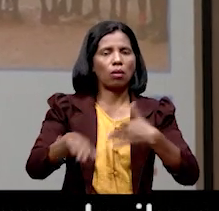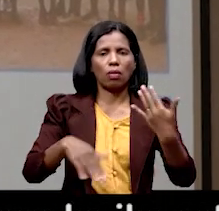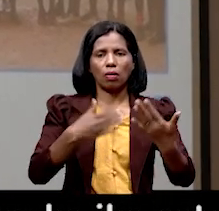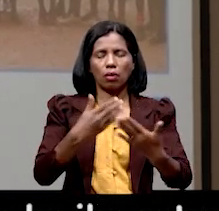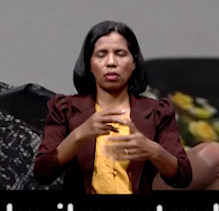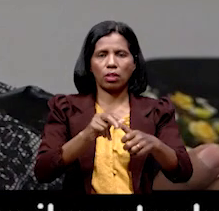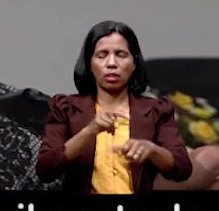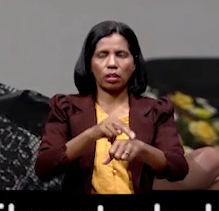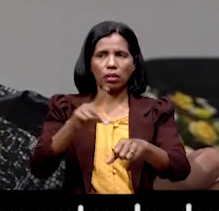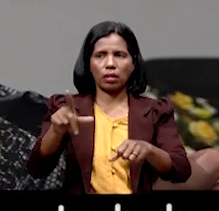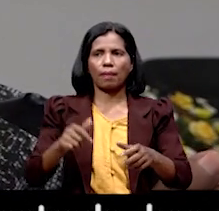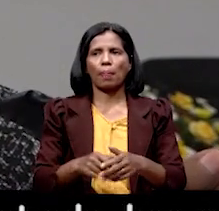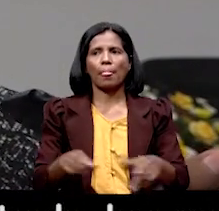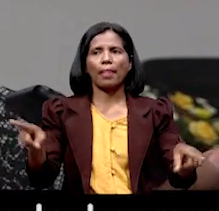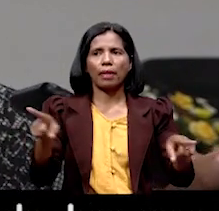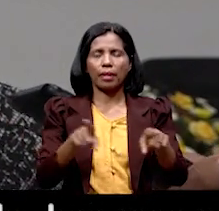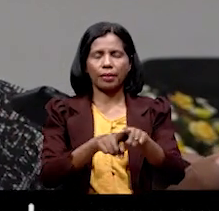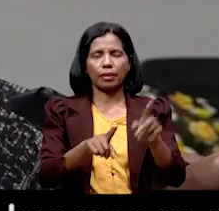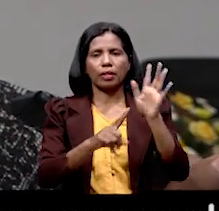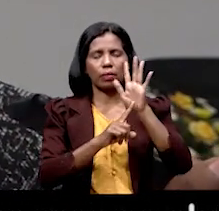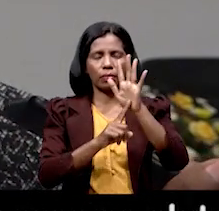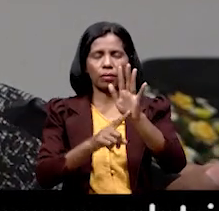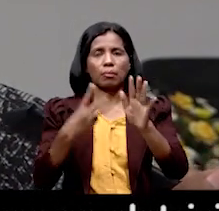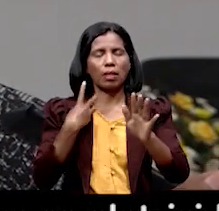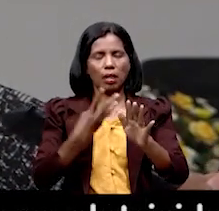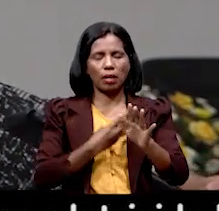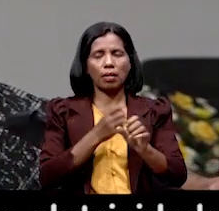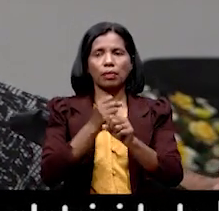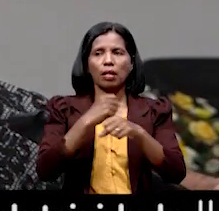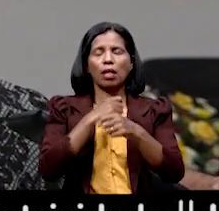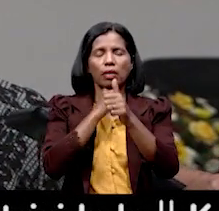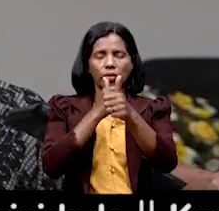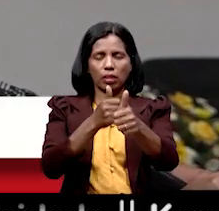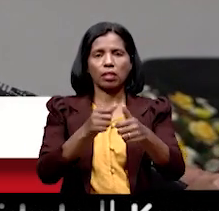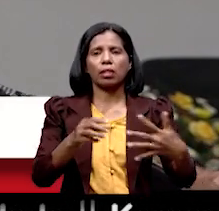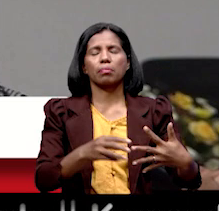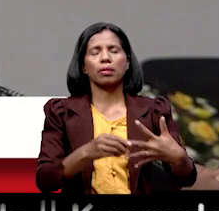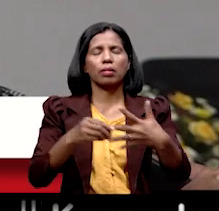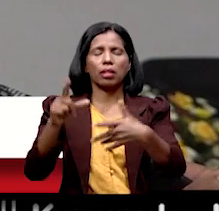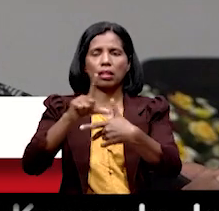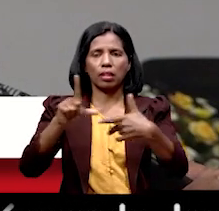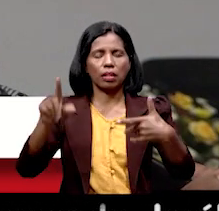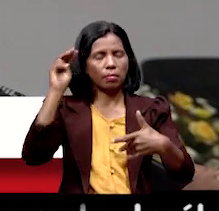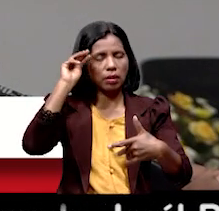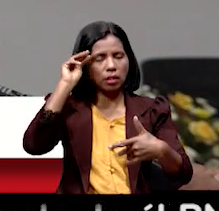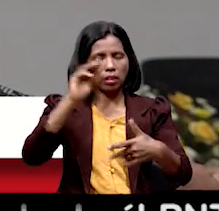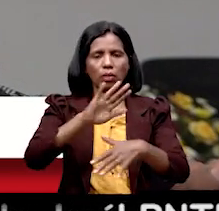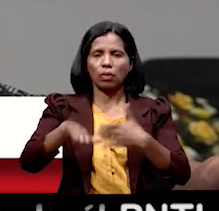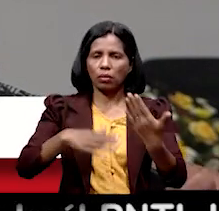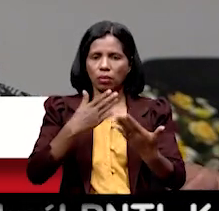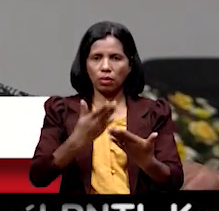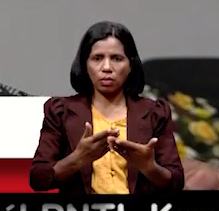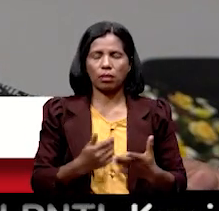nasional. Ida nesai hanesan referensia ba ami atuhalo advokasia li liu ba linha ministerio relevante sira nebe